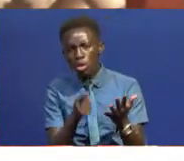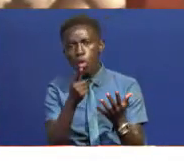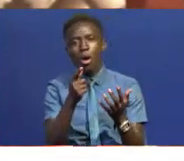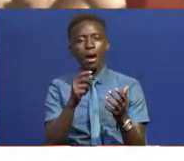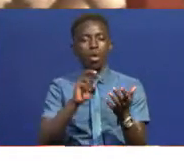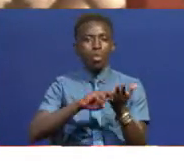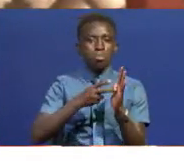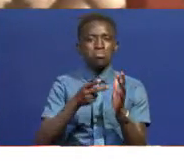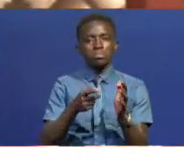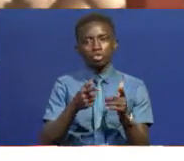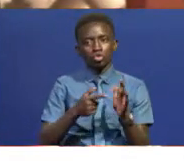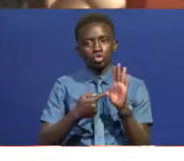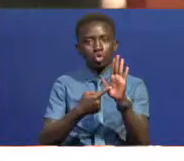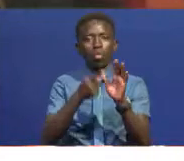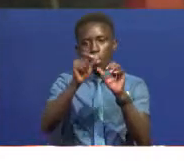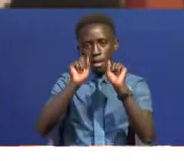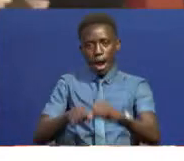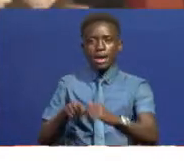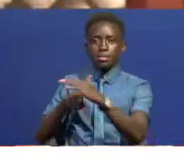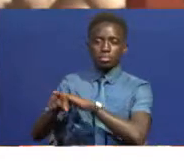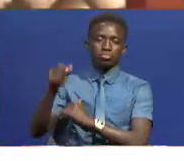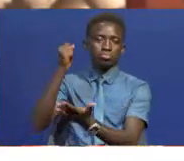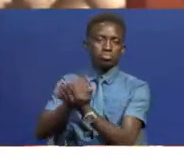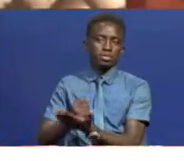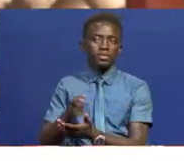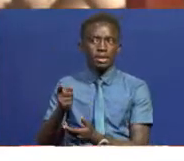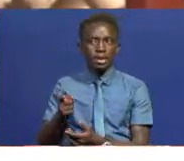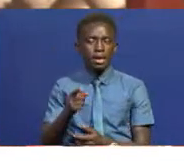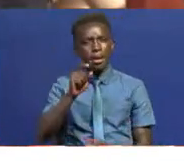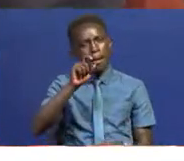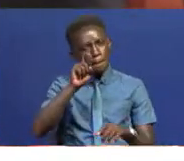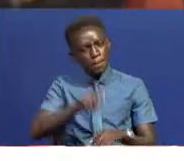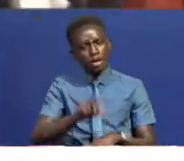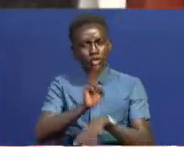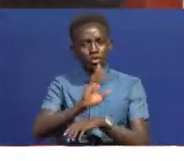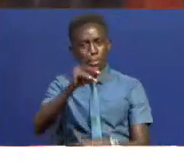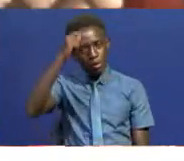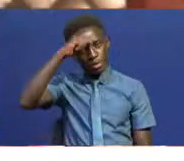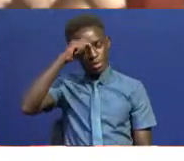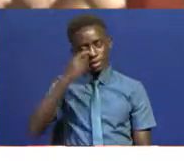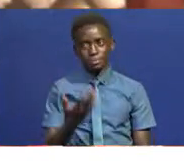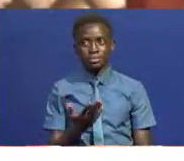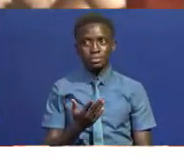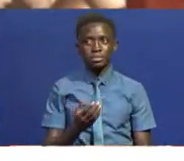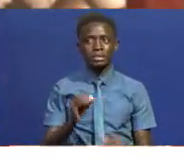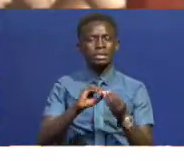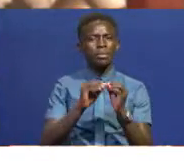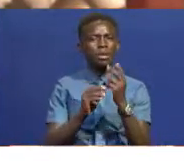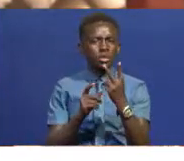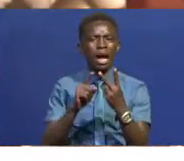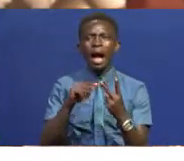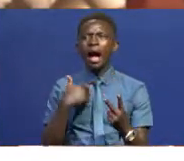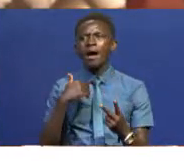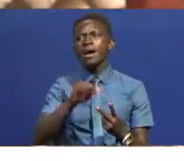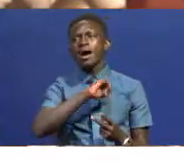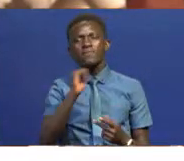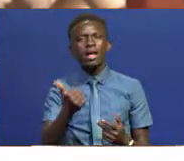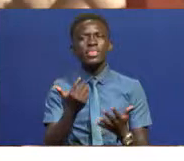nauliza watumie their own wisdom. Ya pili ni kuhusiana, kuna maofisi mingi, iko intercon,